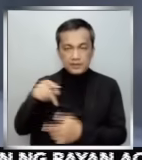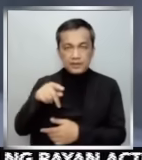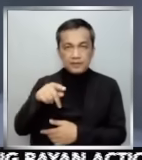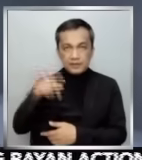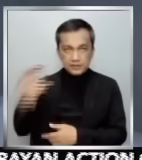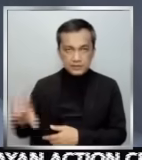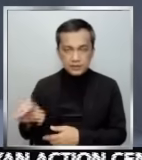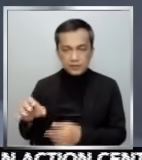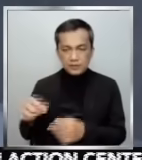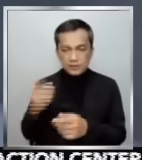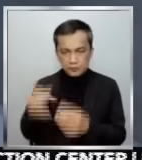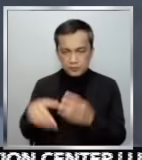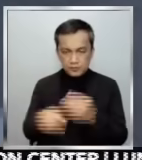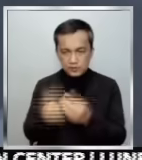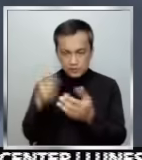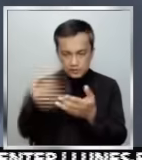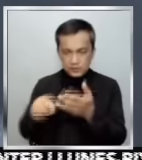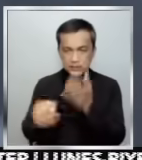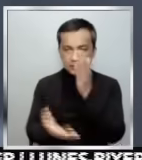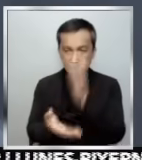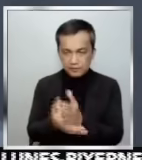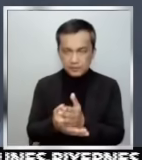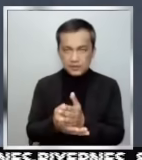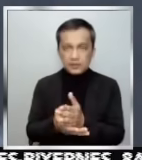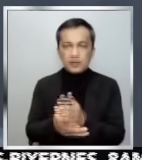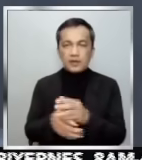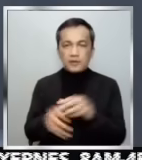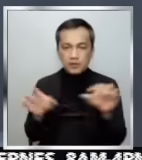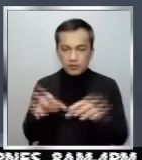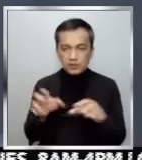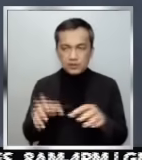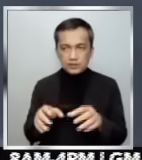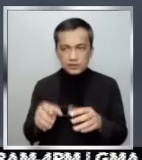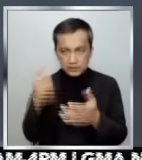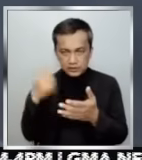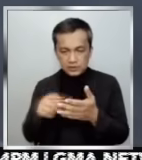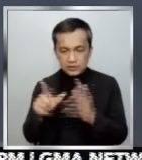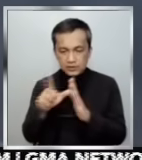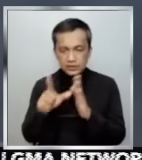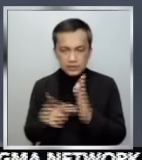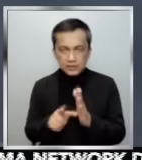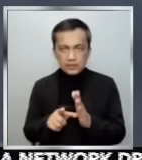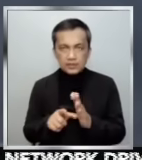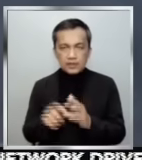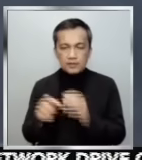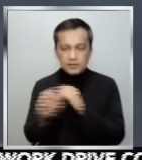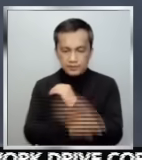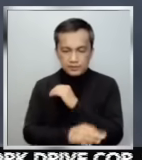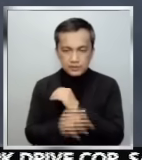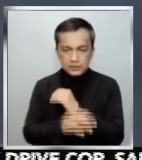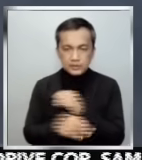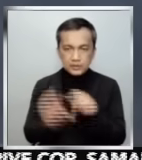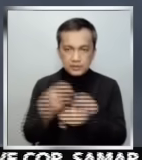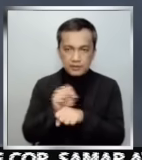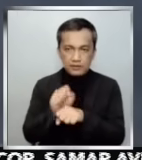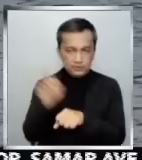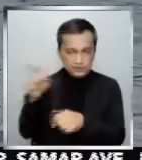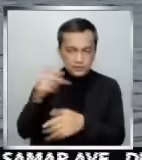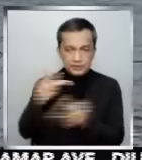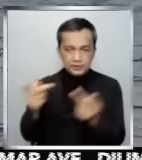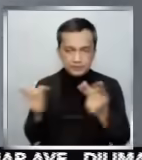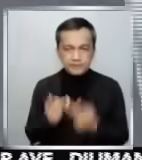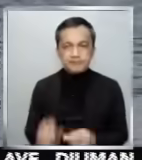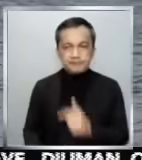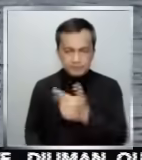siguro na natigil ang mga operasyon nais ding matiyak na legal ang mga dayuhang nagtatrabaho sa lugar nakatutok si Katrina